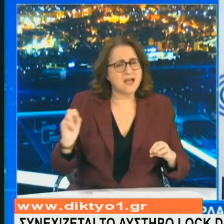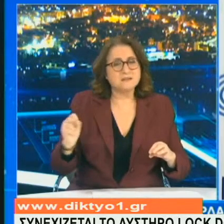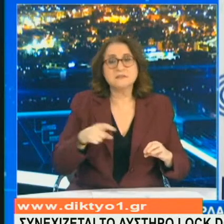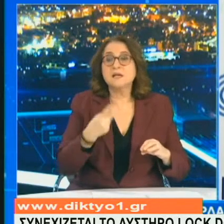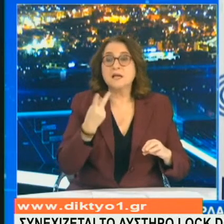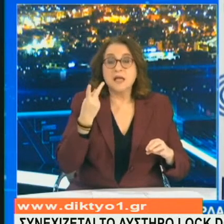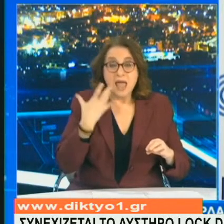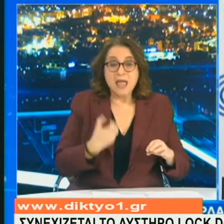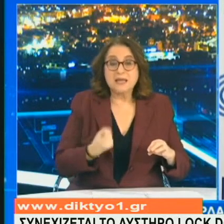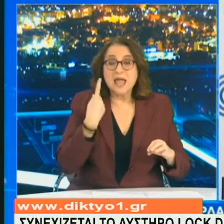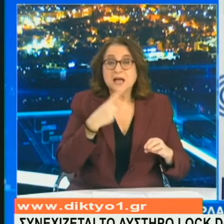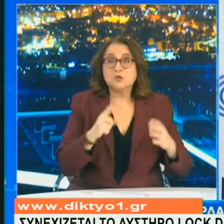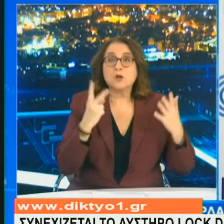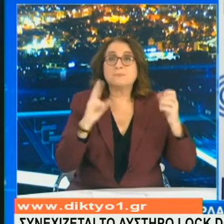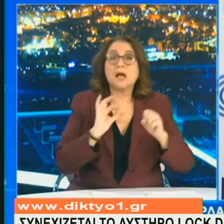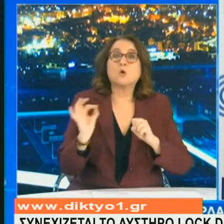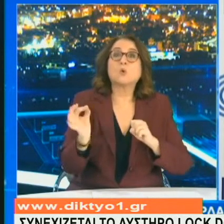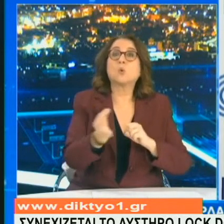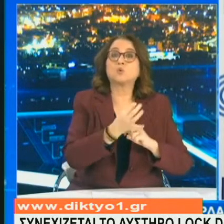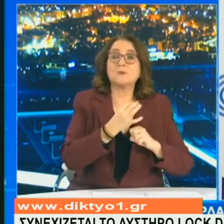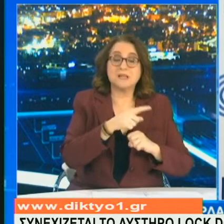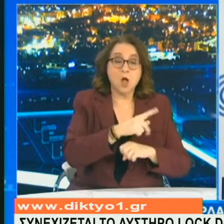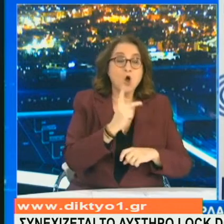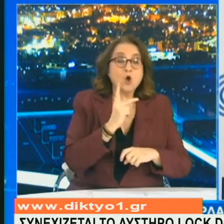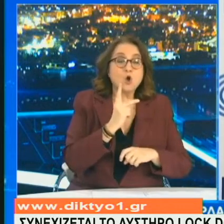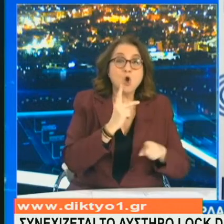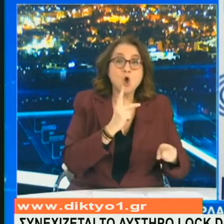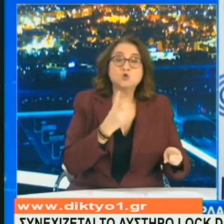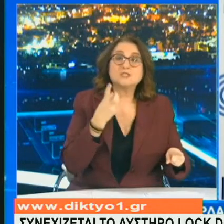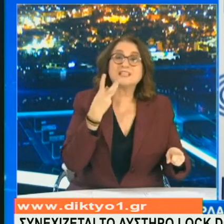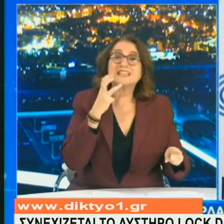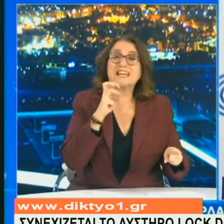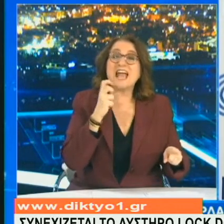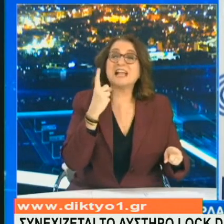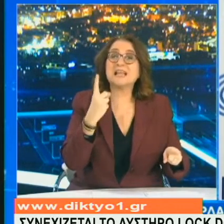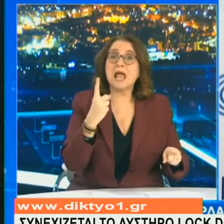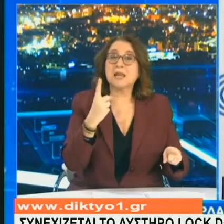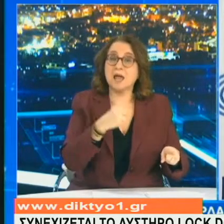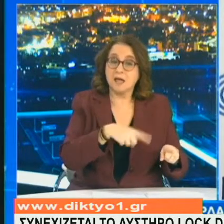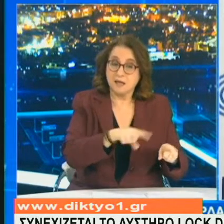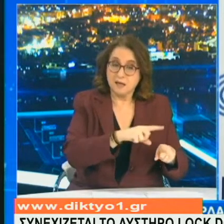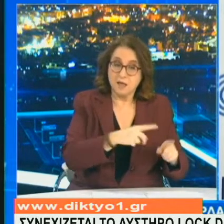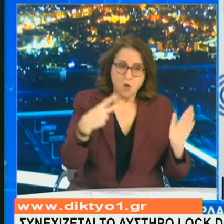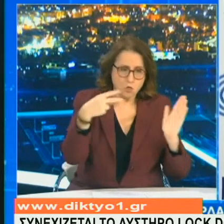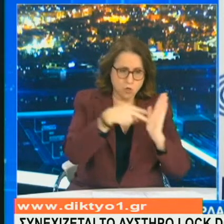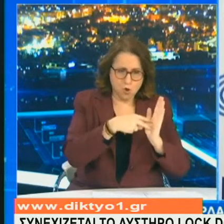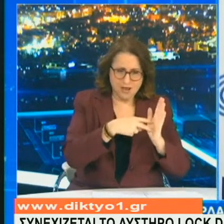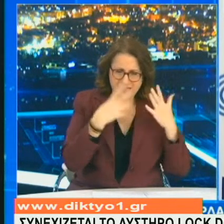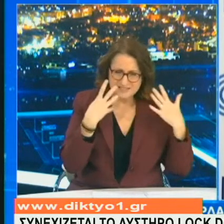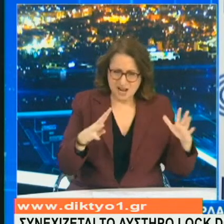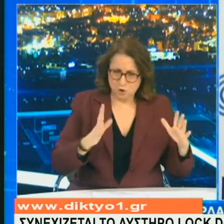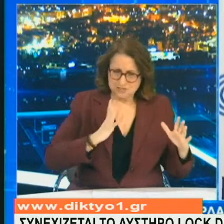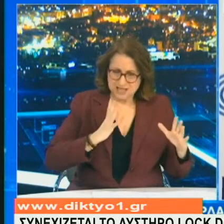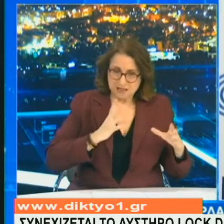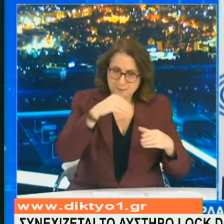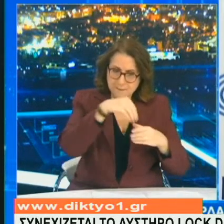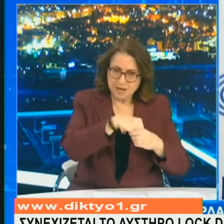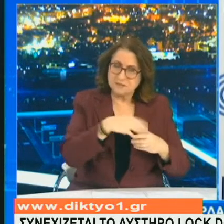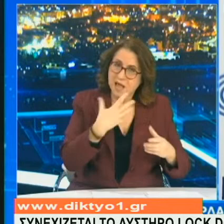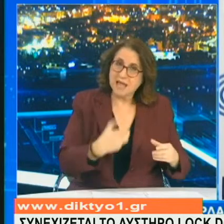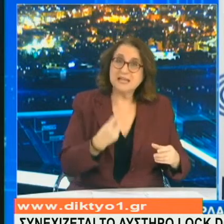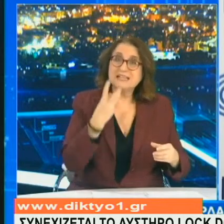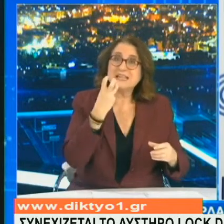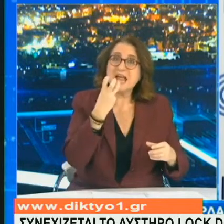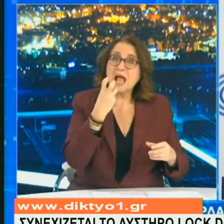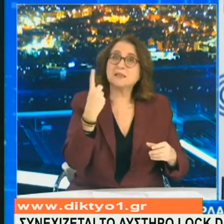επαφές, ενώ ο Κρόκος 31 ενεργά κρούσματα σε σύνολο 2.900 περίπου κατοίκων σύμφωνα με την τελευταία